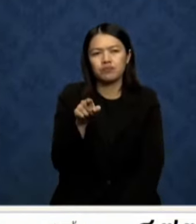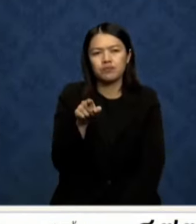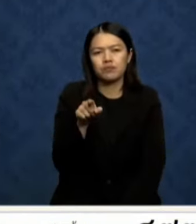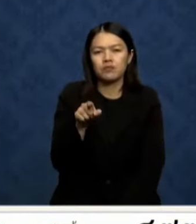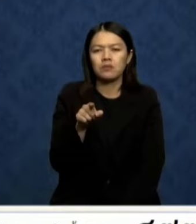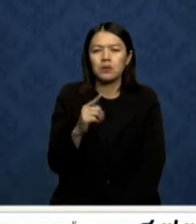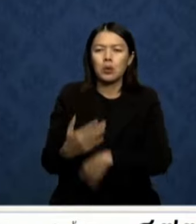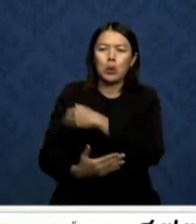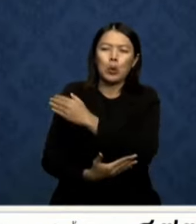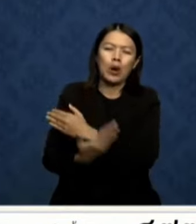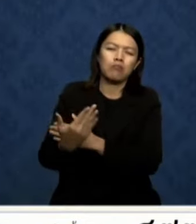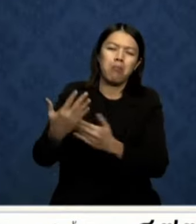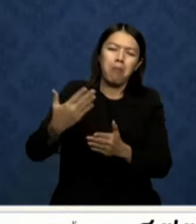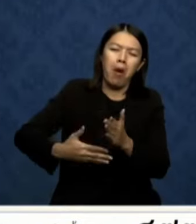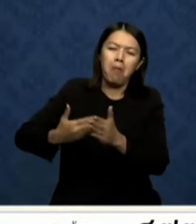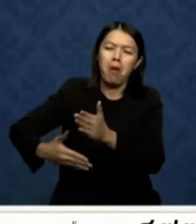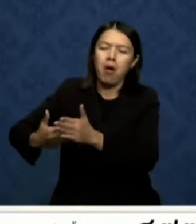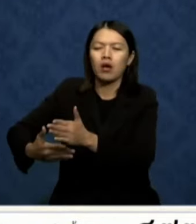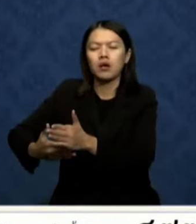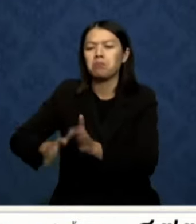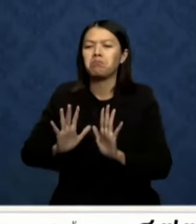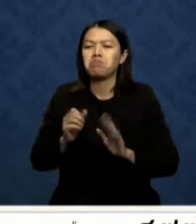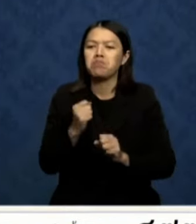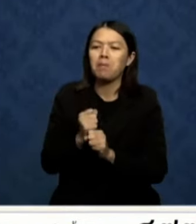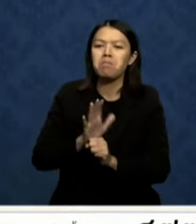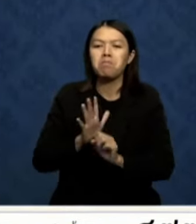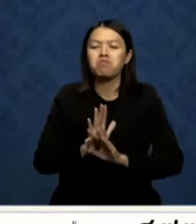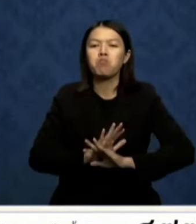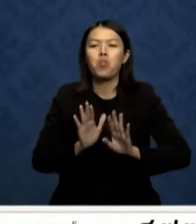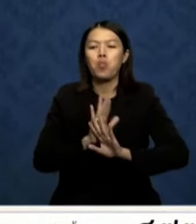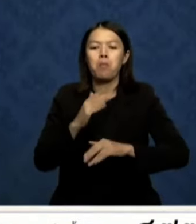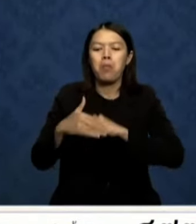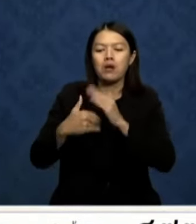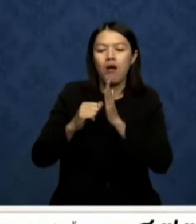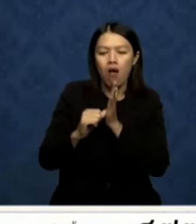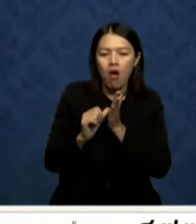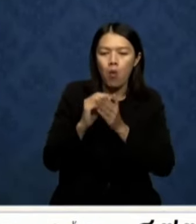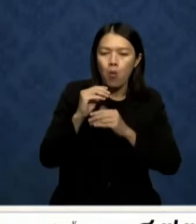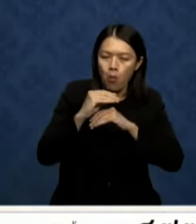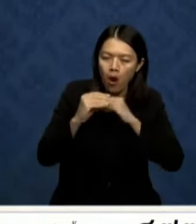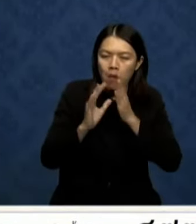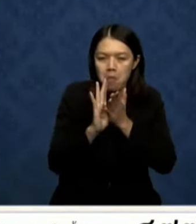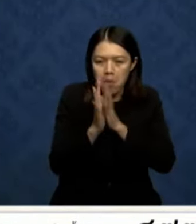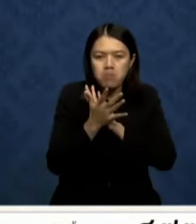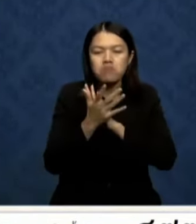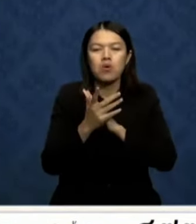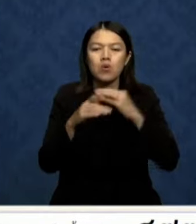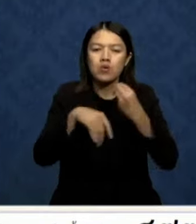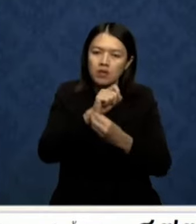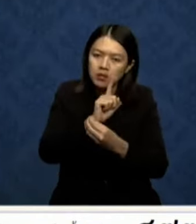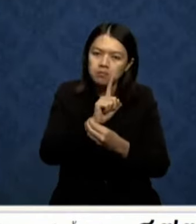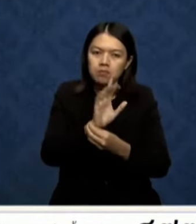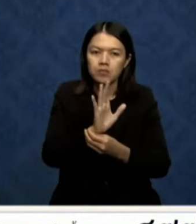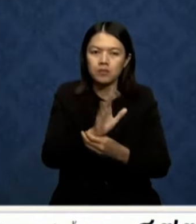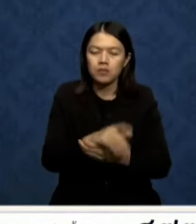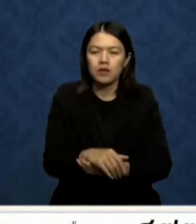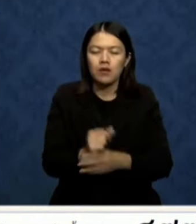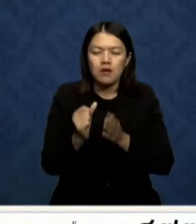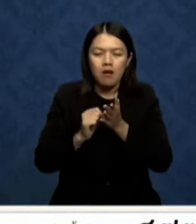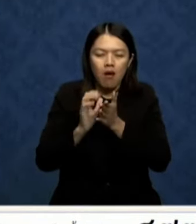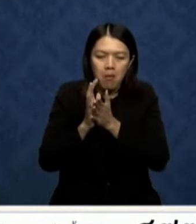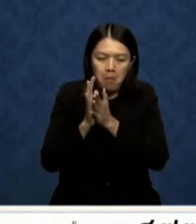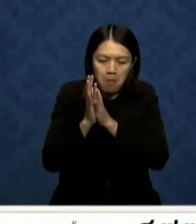โอกาสแล้วก็เจอแต่อุปสรรคจนกระทั่งไม่เดินหน้าในการที่จะพัฒนาปรับเปลี่ยนโครงสร้างทางเศรษฐกิจพัฒนาปรับเปลี่ยน